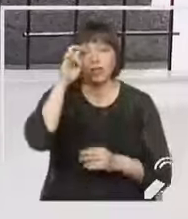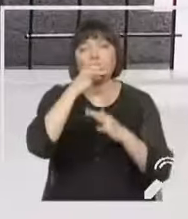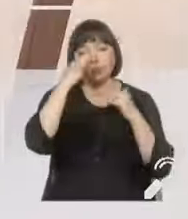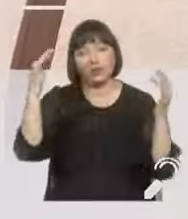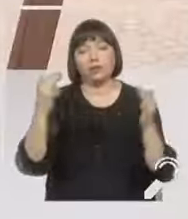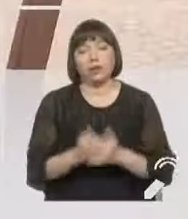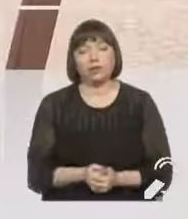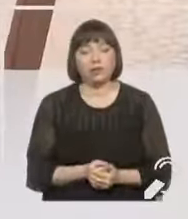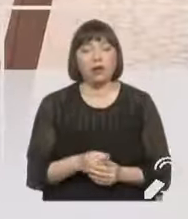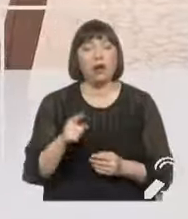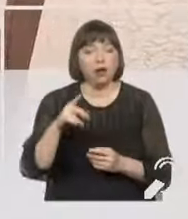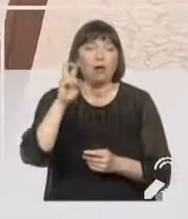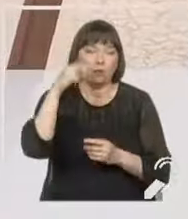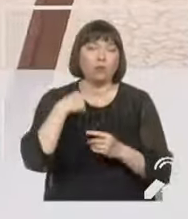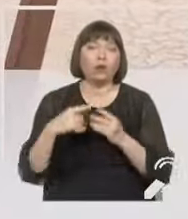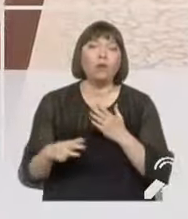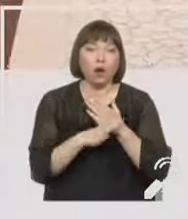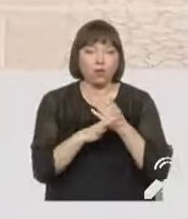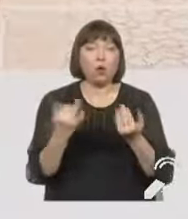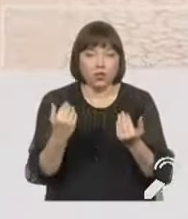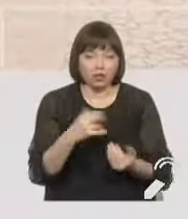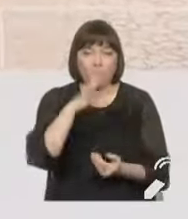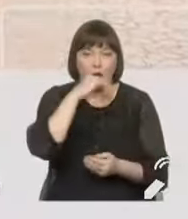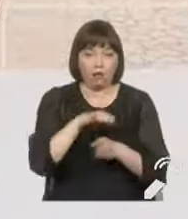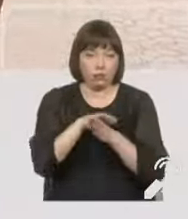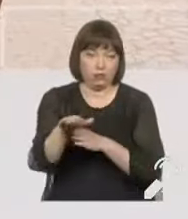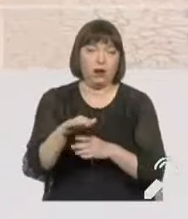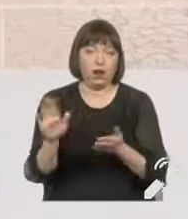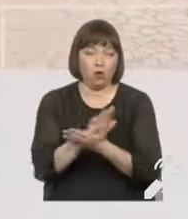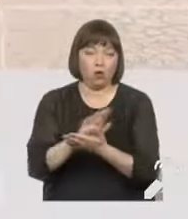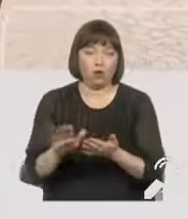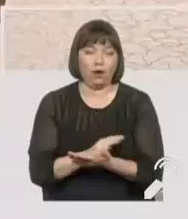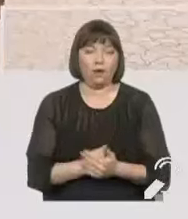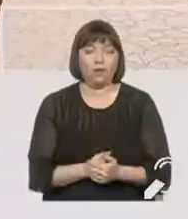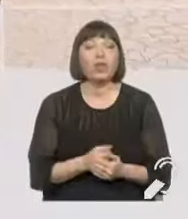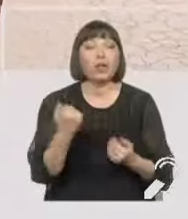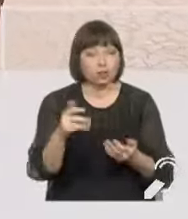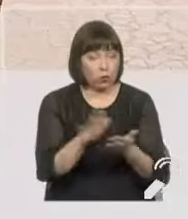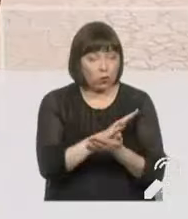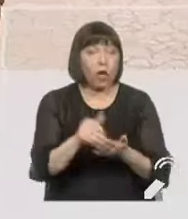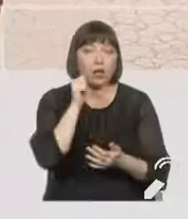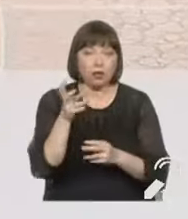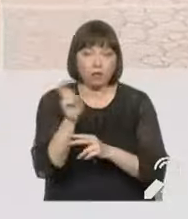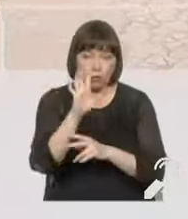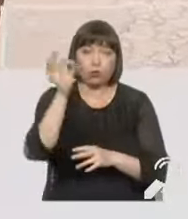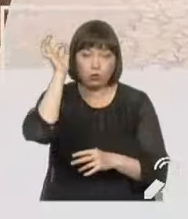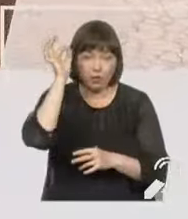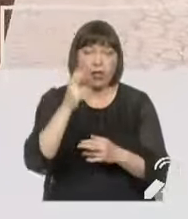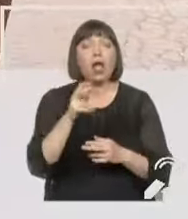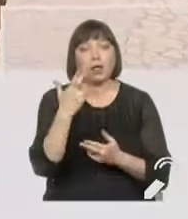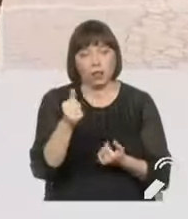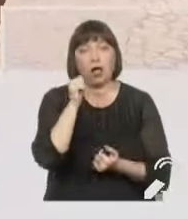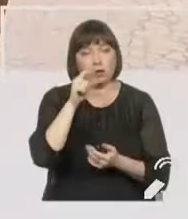всем небесным. Мне уже так давно уже азом покут, вода просит. Ați făcut curățenie și mâine deja o să veniți să-i pomeniți. Da, mâine venim